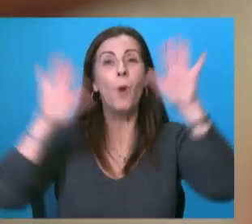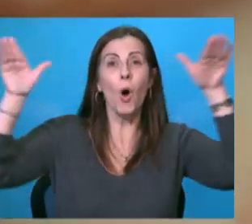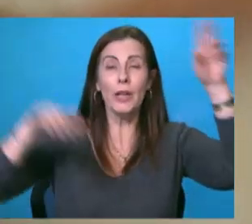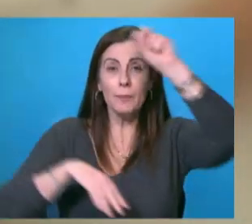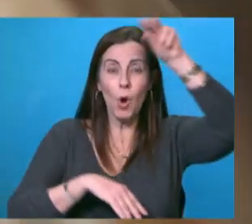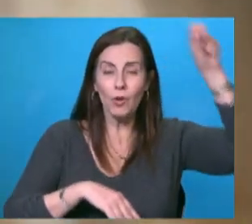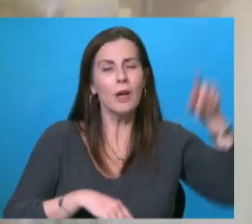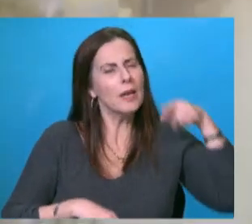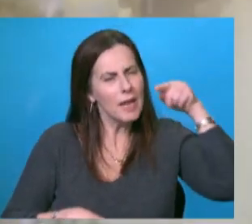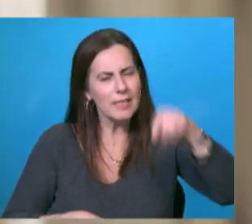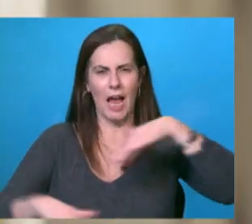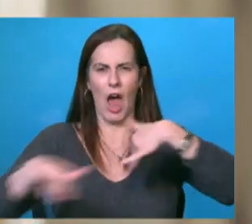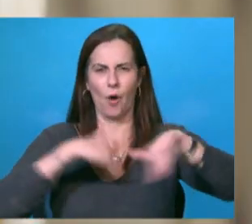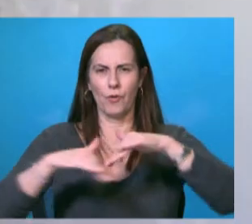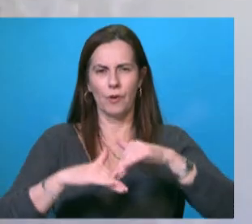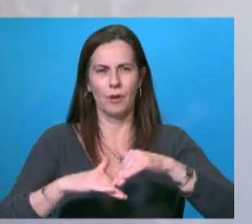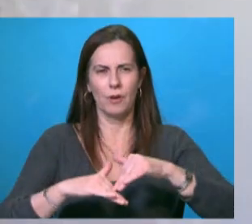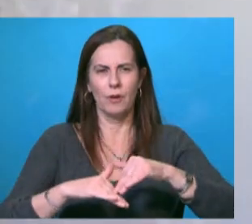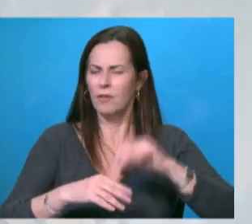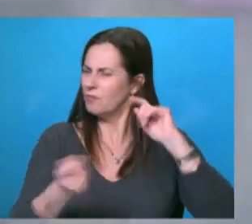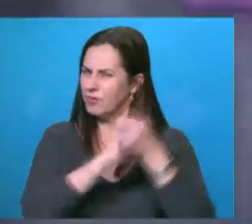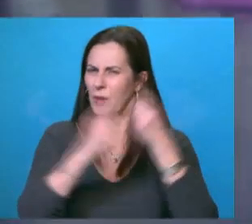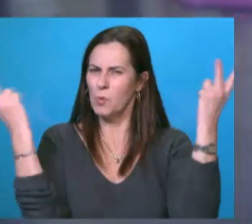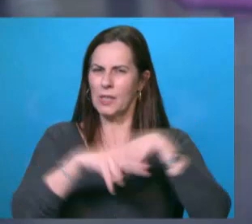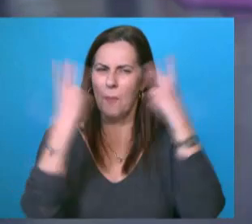נצא לרחובות, נבעט במוסכמות.